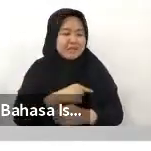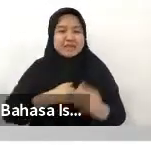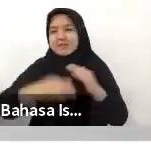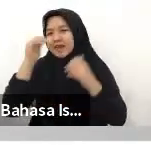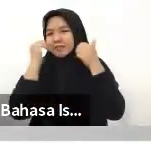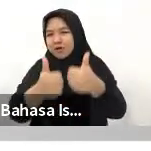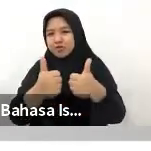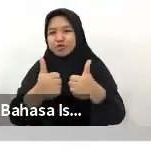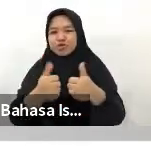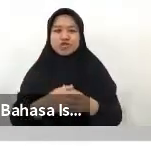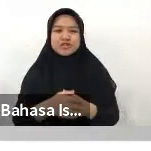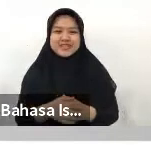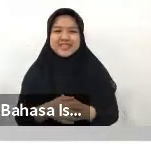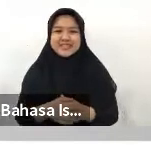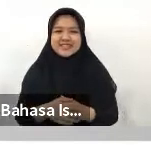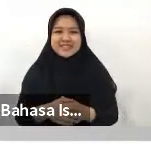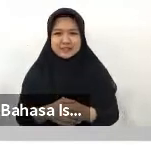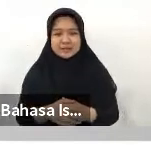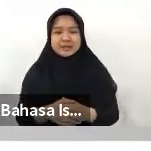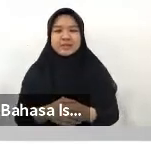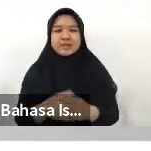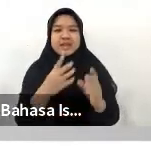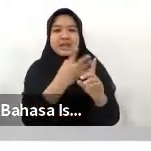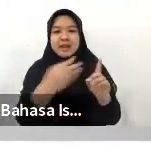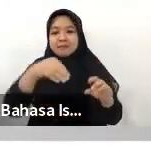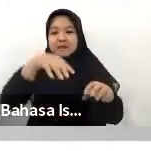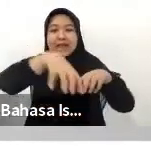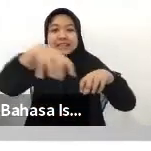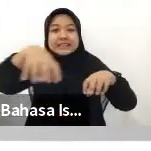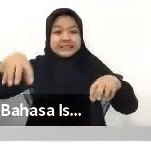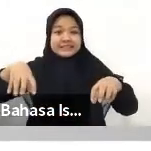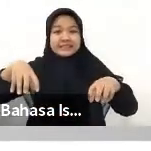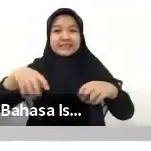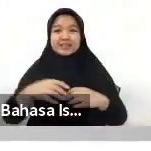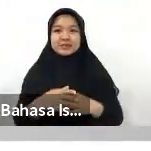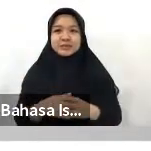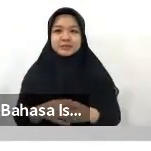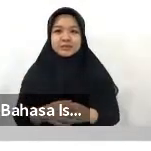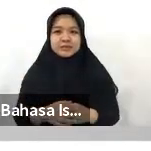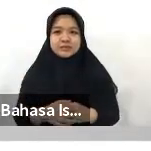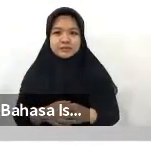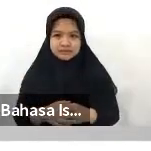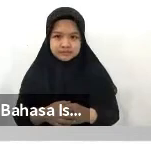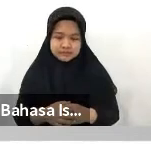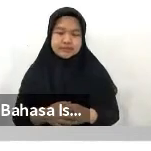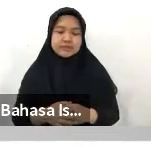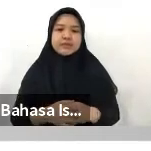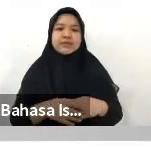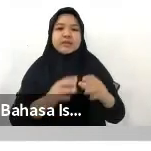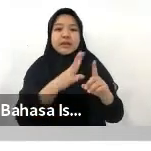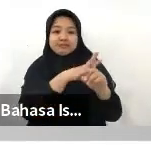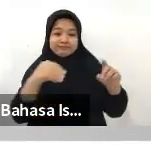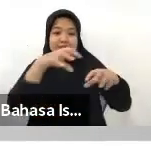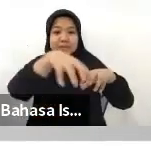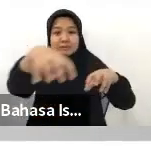kita lanjut terkait dengan replikasi, next slide. Jadi replikasi ini menjadi